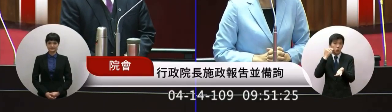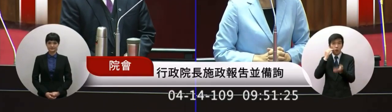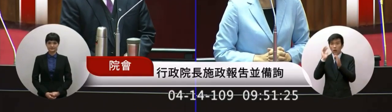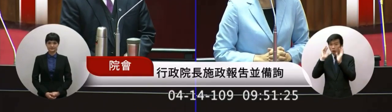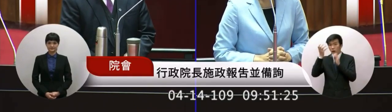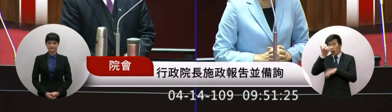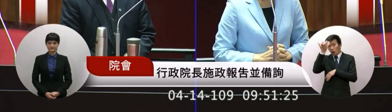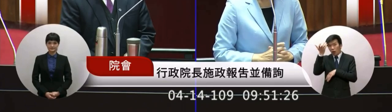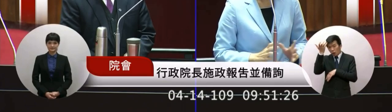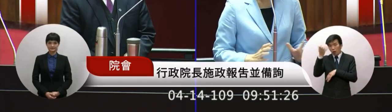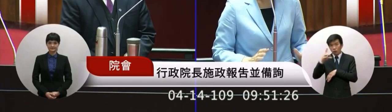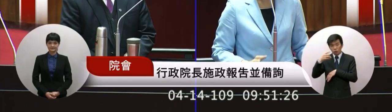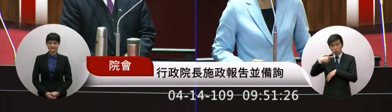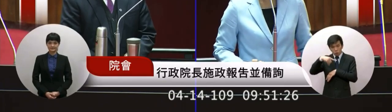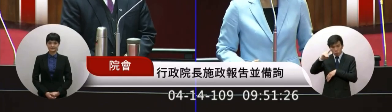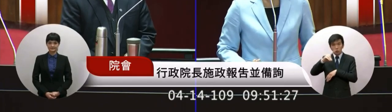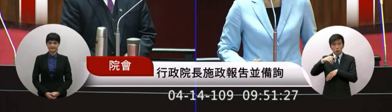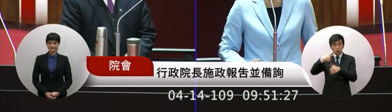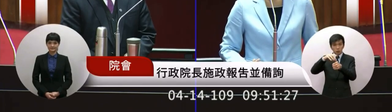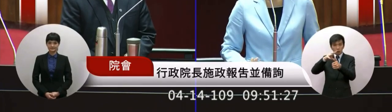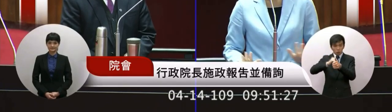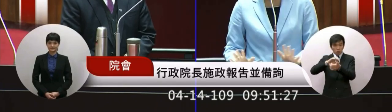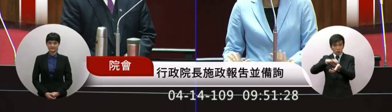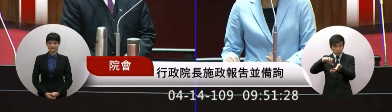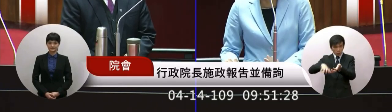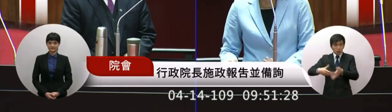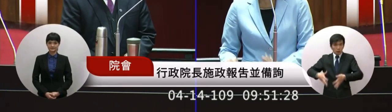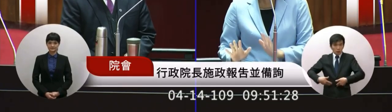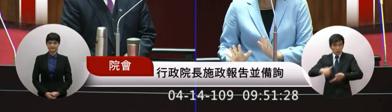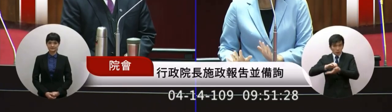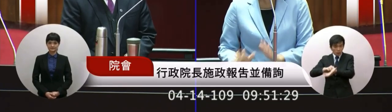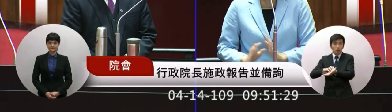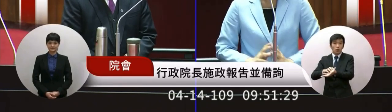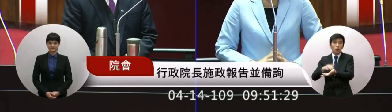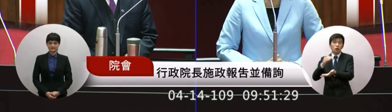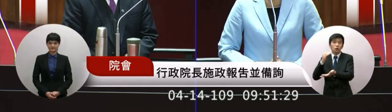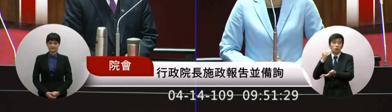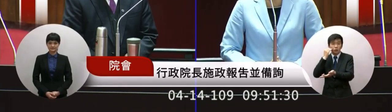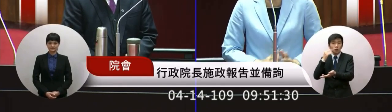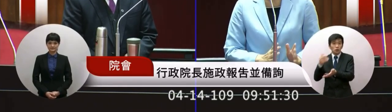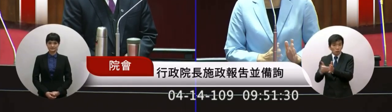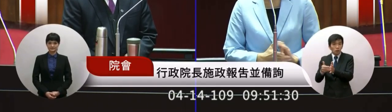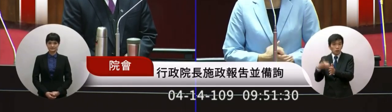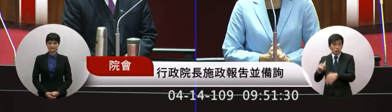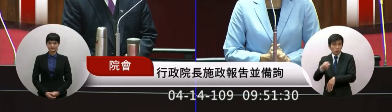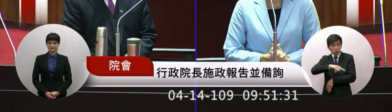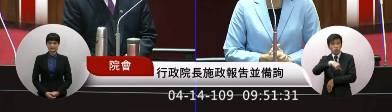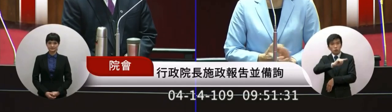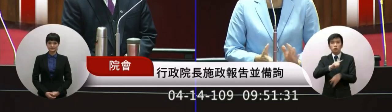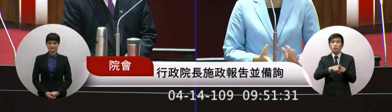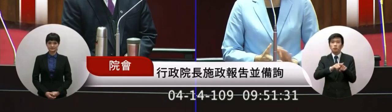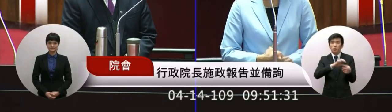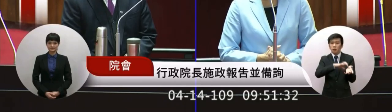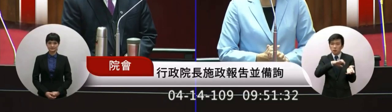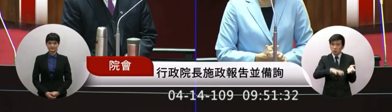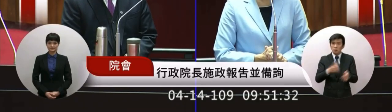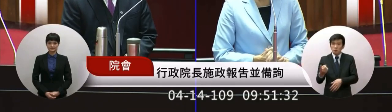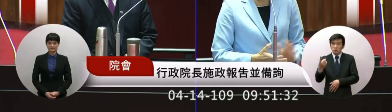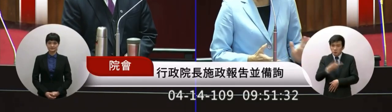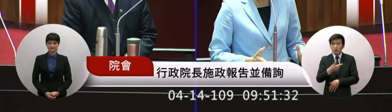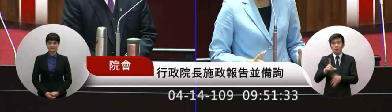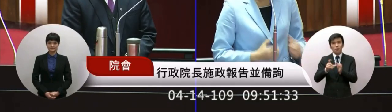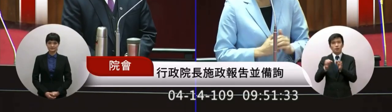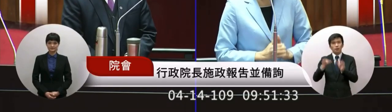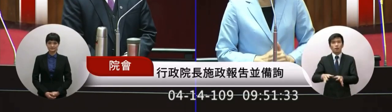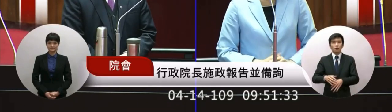学医院急诊，等到呢周一下班后，我再到平日的诊所再看一次，浪费时间也浪费医疗资